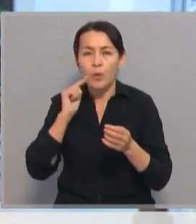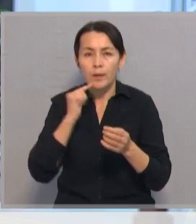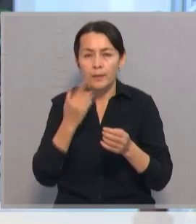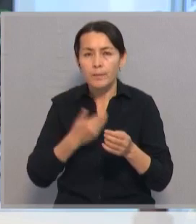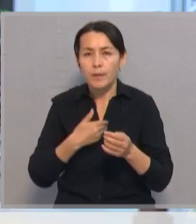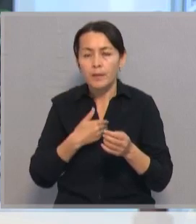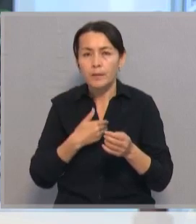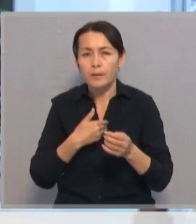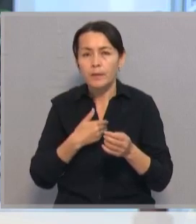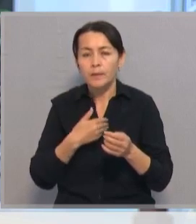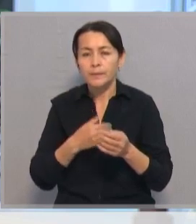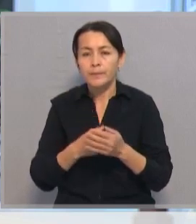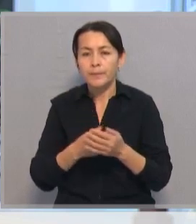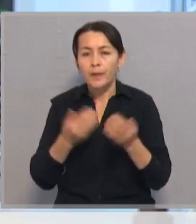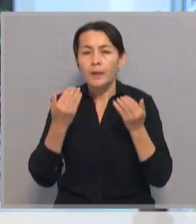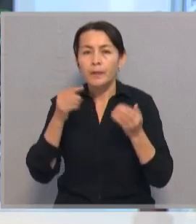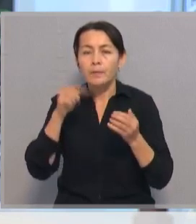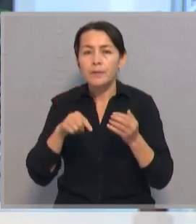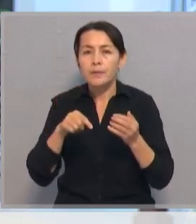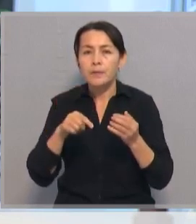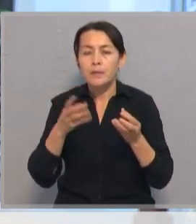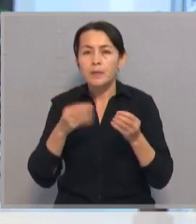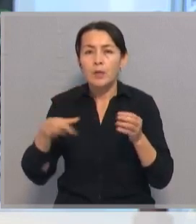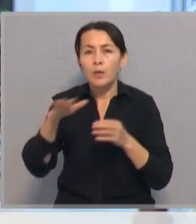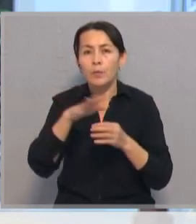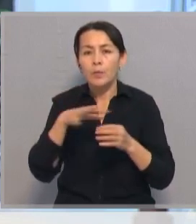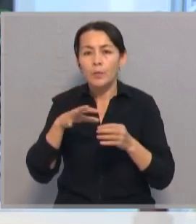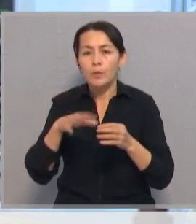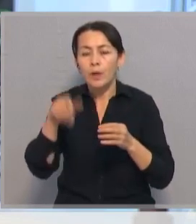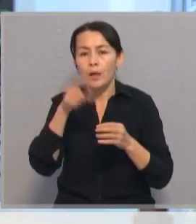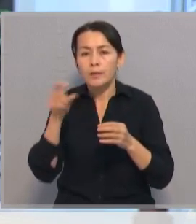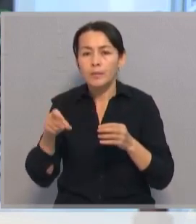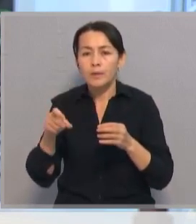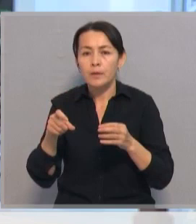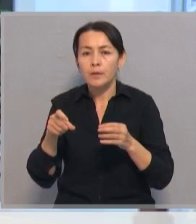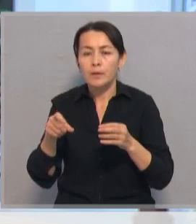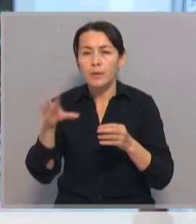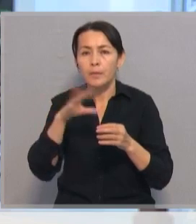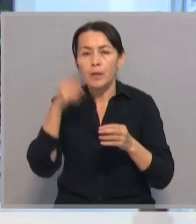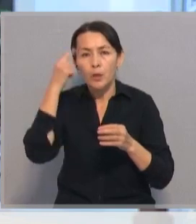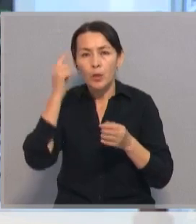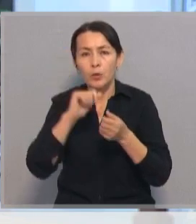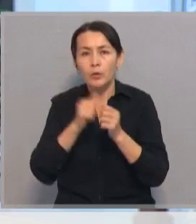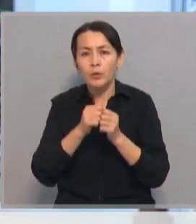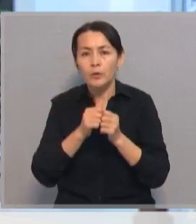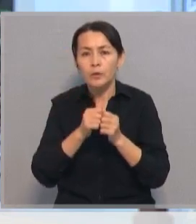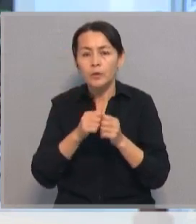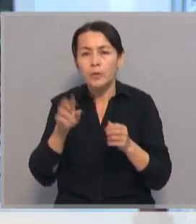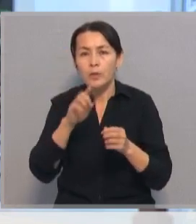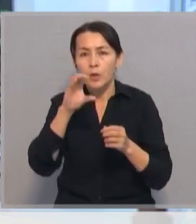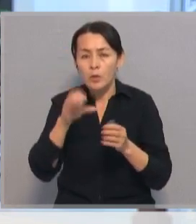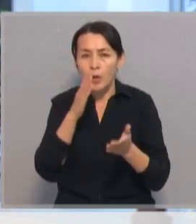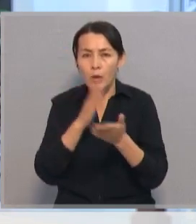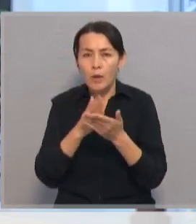ғой енді жаңағы классик жазушы. Ал енді мысалы жаңағы бүкіл әлі мысалы адамдарды бәрін оқытыратын мысалы кім Бердібек Соқпақ бар мысалы.